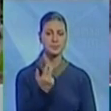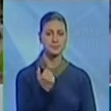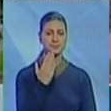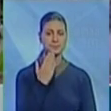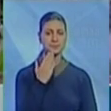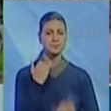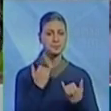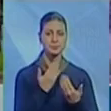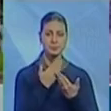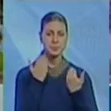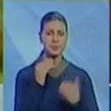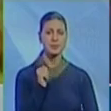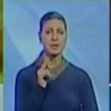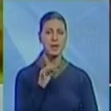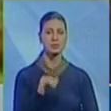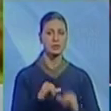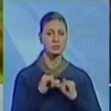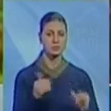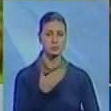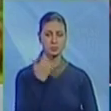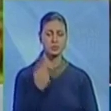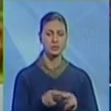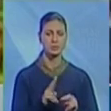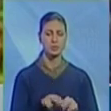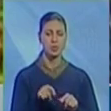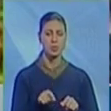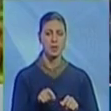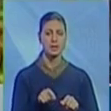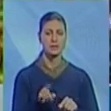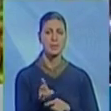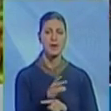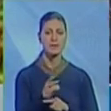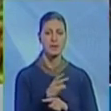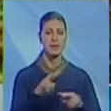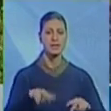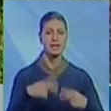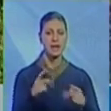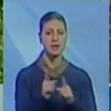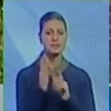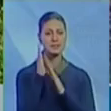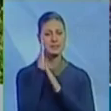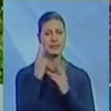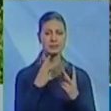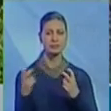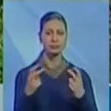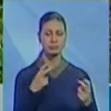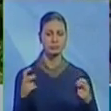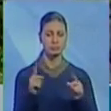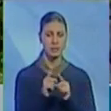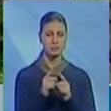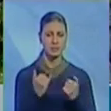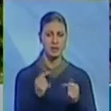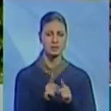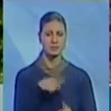ახლა აღარ არის ფაროსანას ბუმი ჩვენს ქვეყანაში, ვინაიდან ეს მავნებელი გადავიდა გამოზამთრების პერიოდზე და